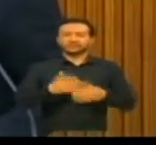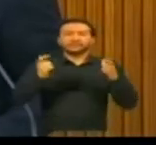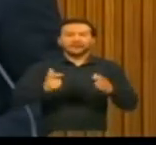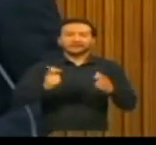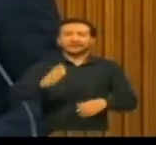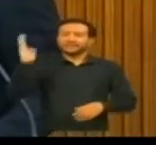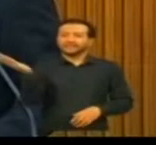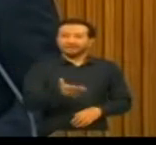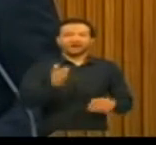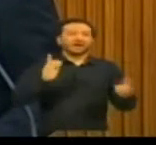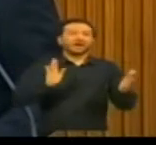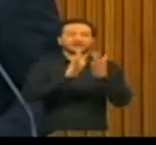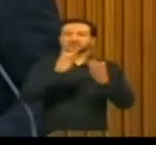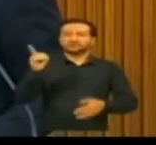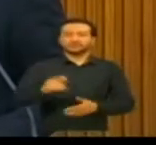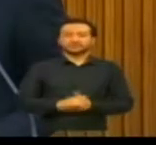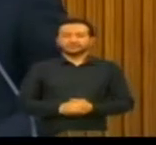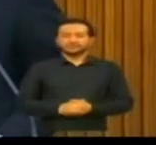darbelere karşıydın?